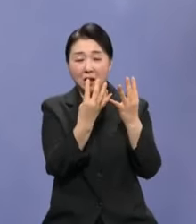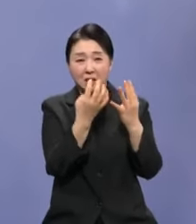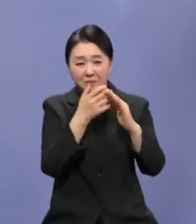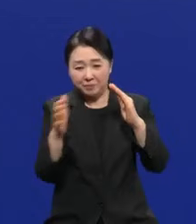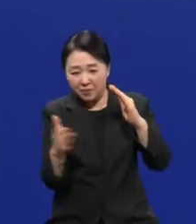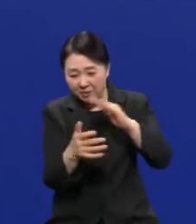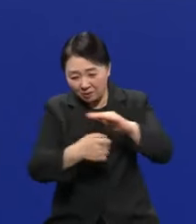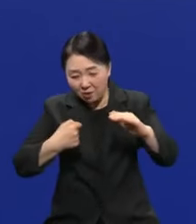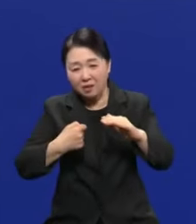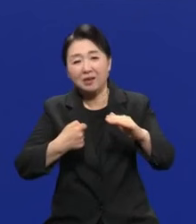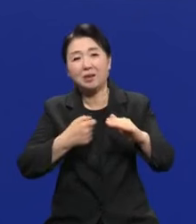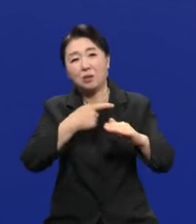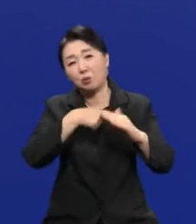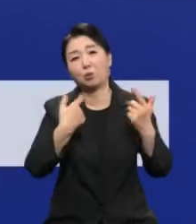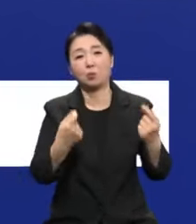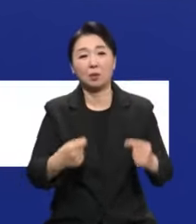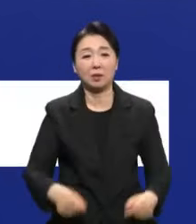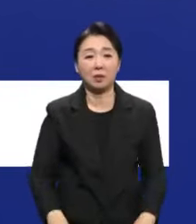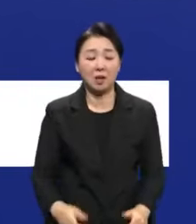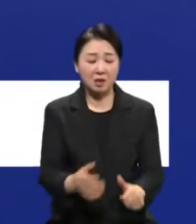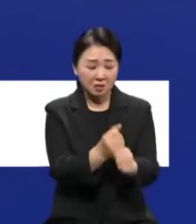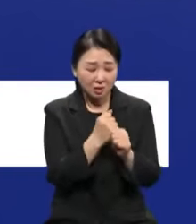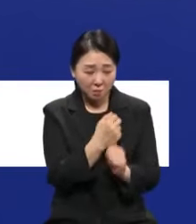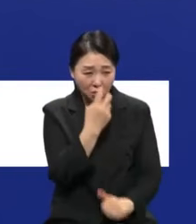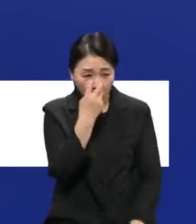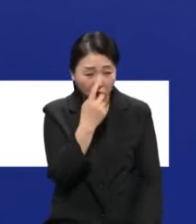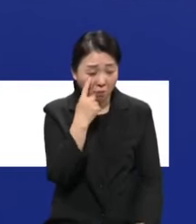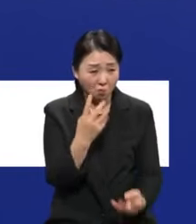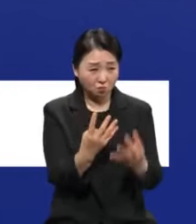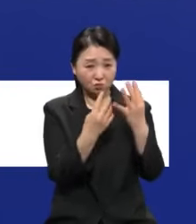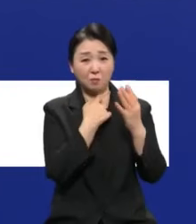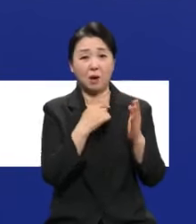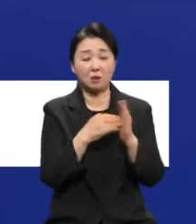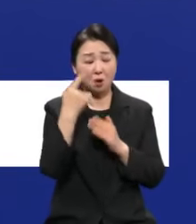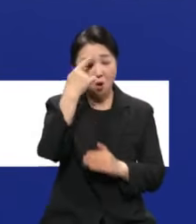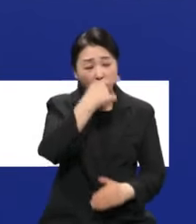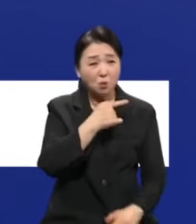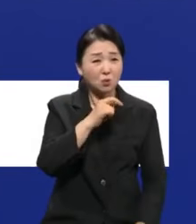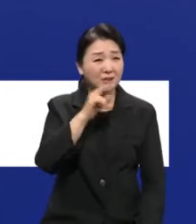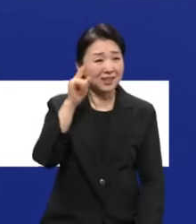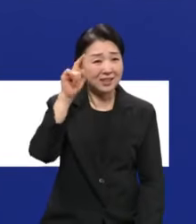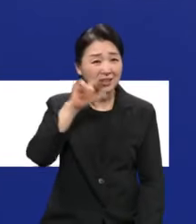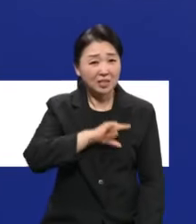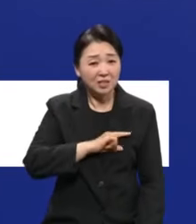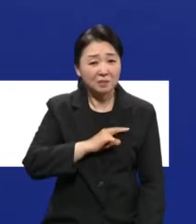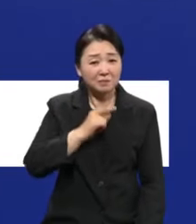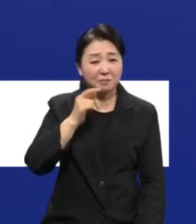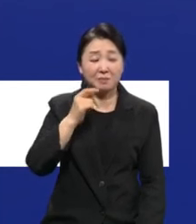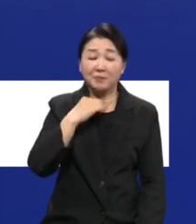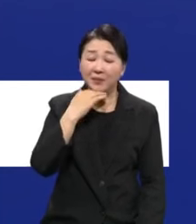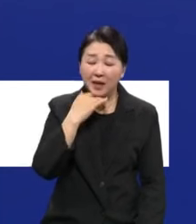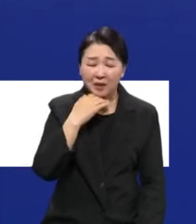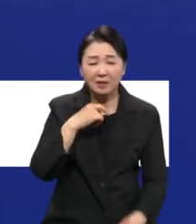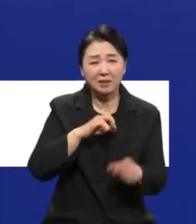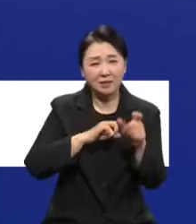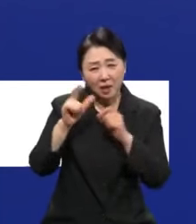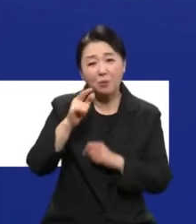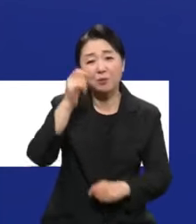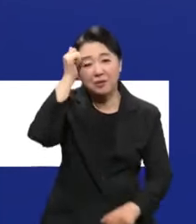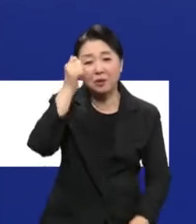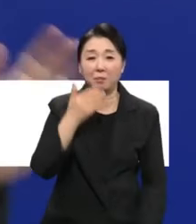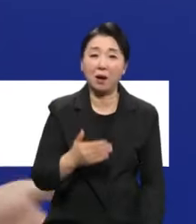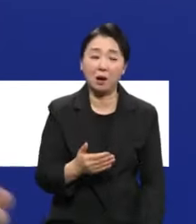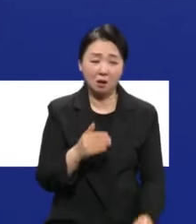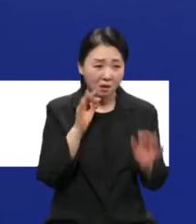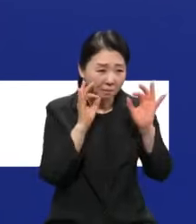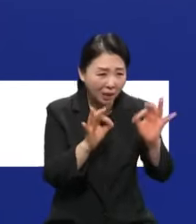겁니다. 체포를 하고 조사를 받고 구속을 시킨 사람들은 얼굴이나 이름, 나이를 대부분 이렇게 기억하고 있습니다. 보는 순간에